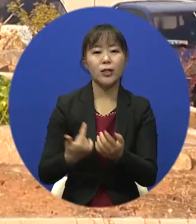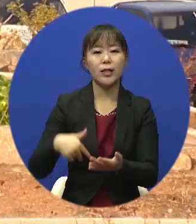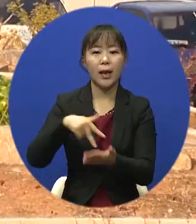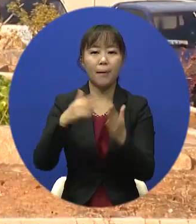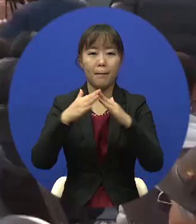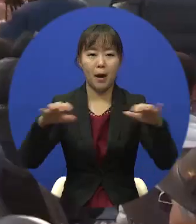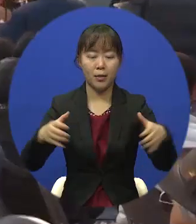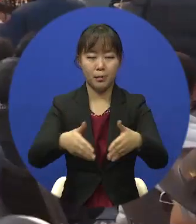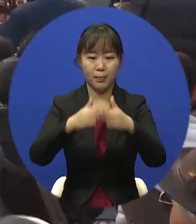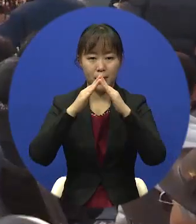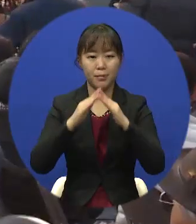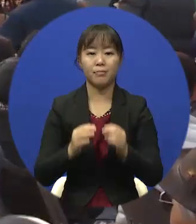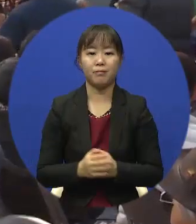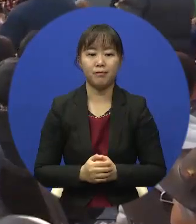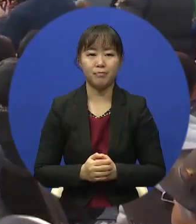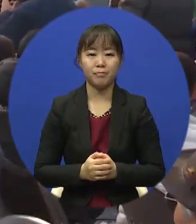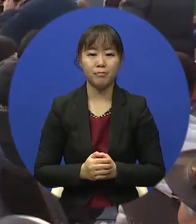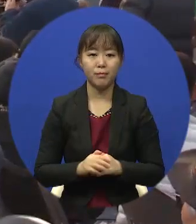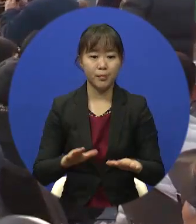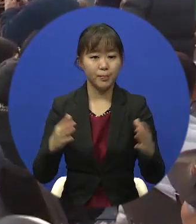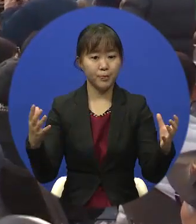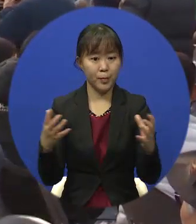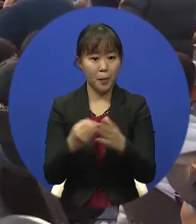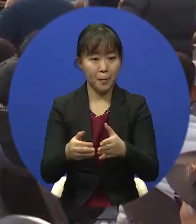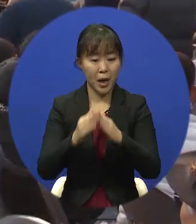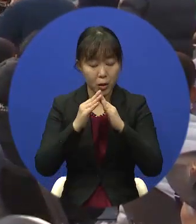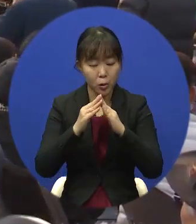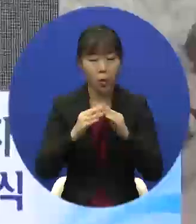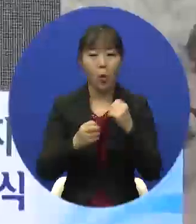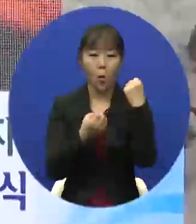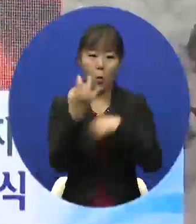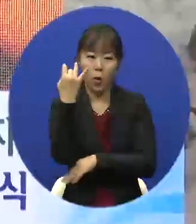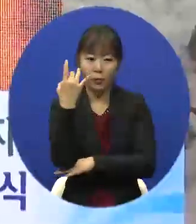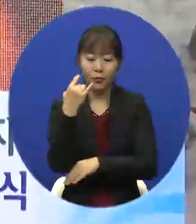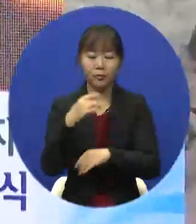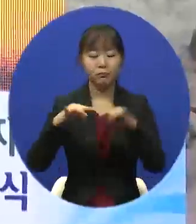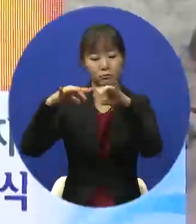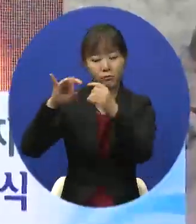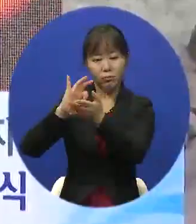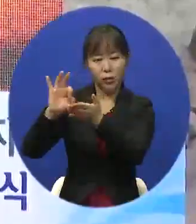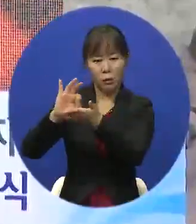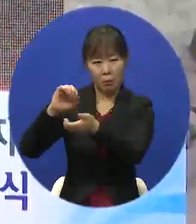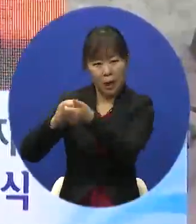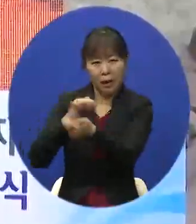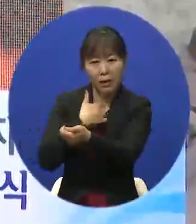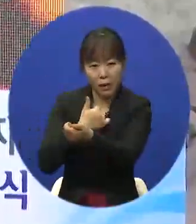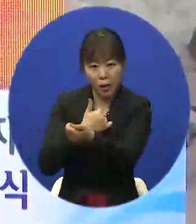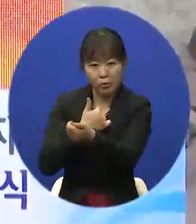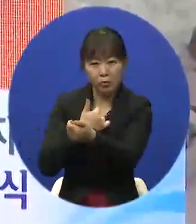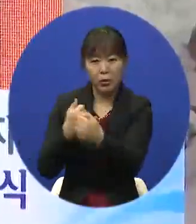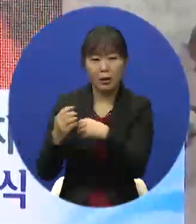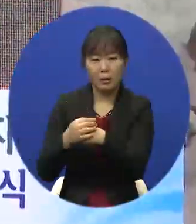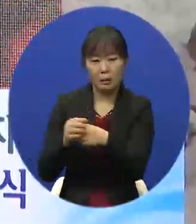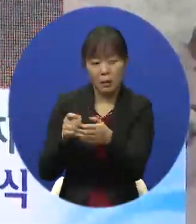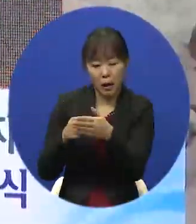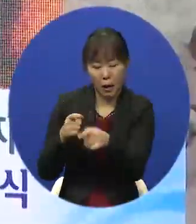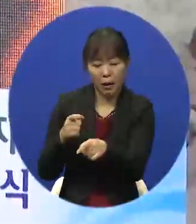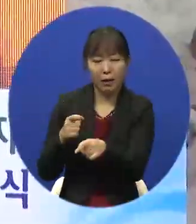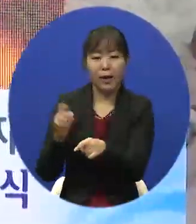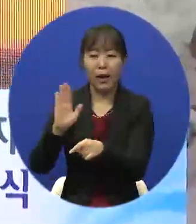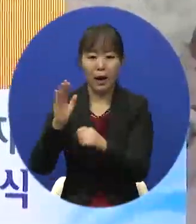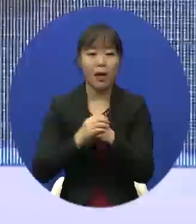조성하였습니다. 이번에 완공된 자립마을은 기존의 전기 사용에 국한된 소극적인 에너지 자립을